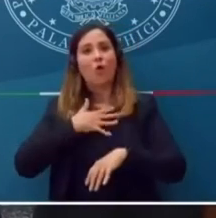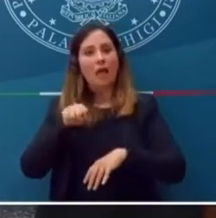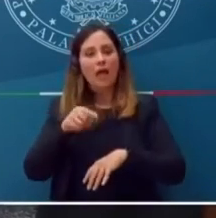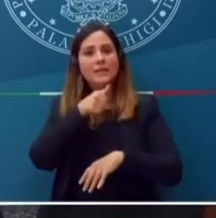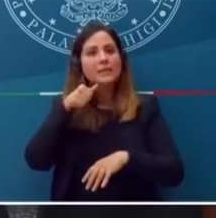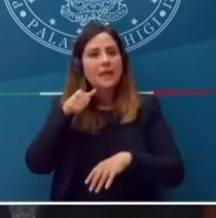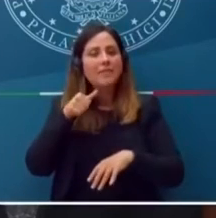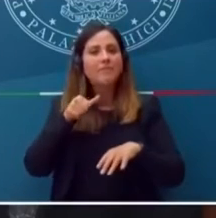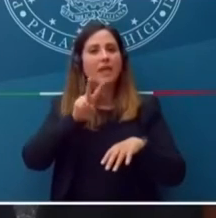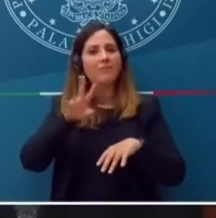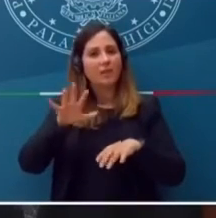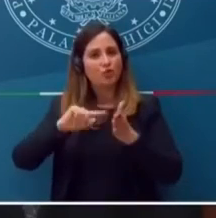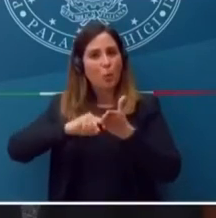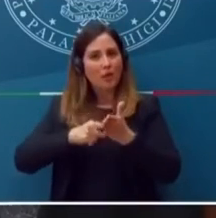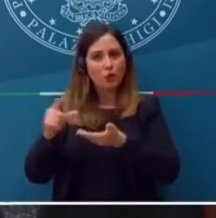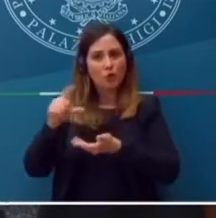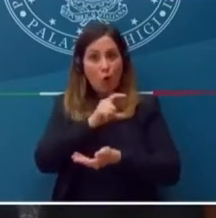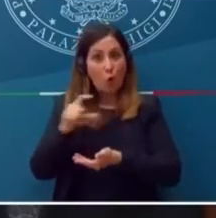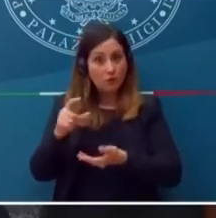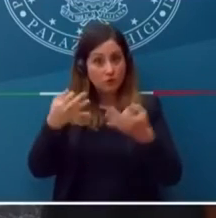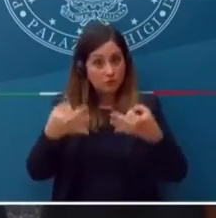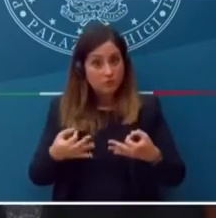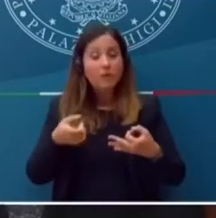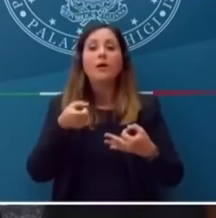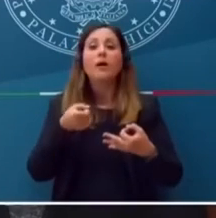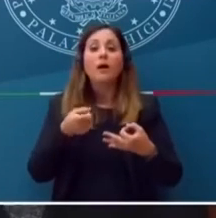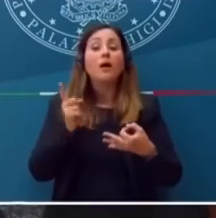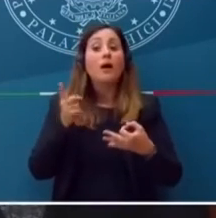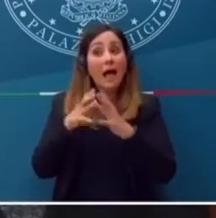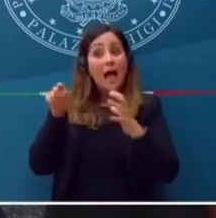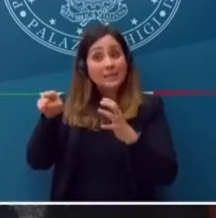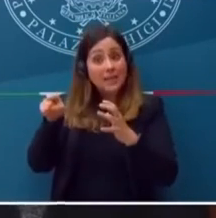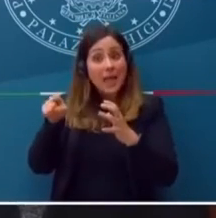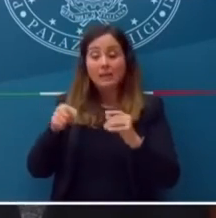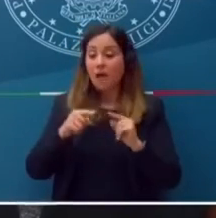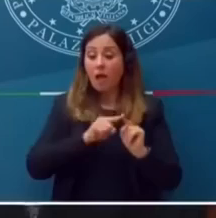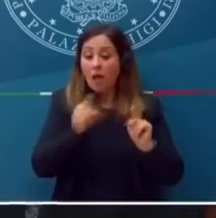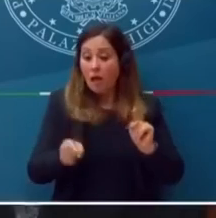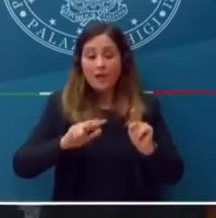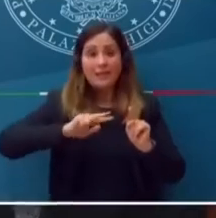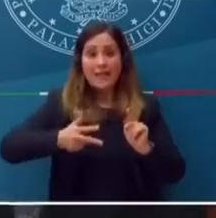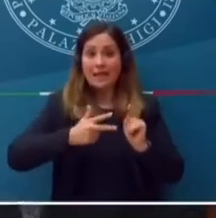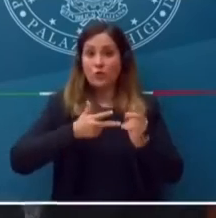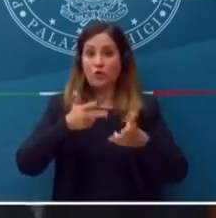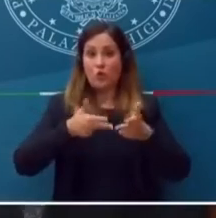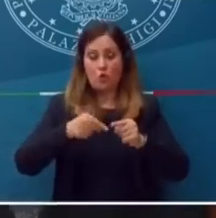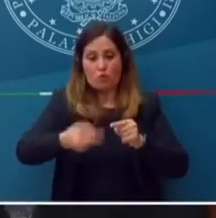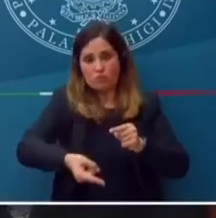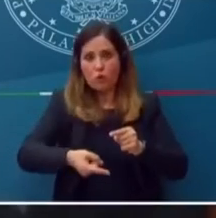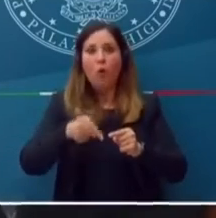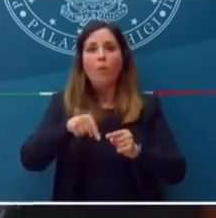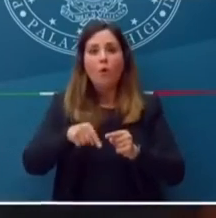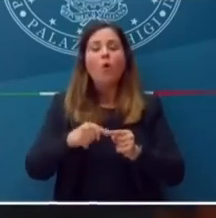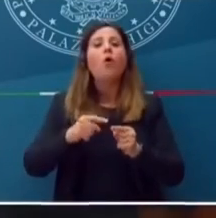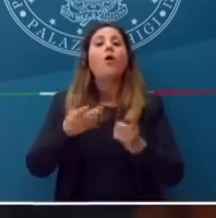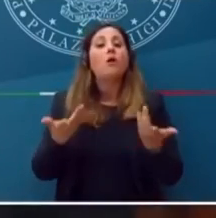di dosi. Se l'azienda rispetta le consegne, da qui alla fine del terzo trimestre ci sarà un eccesso di dosi di